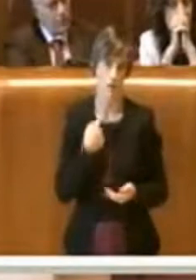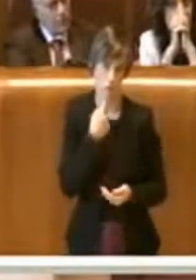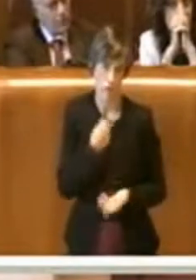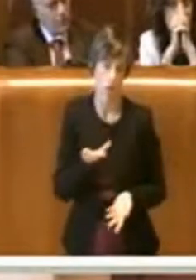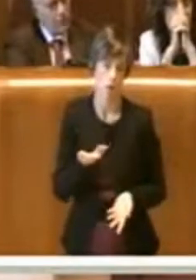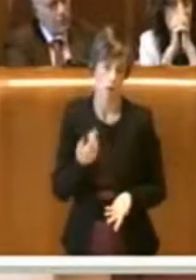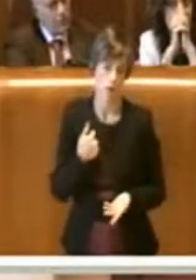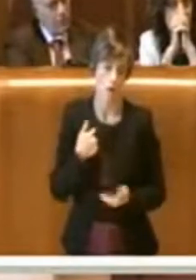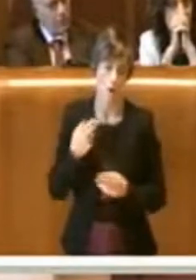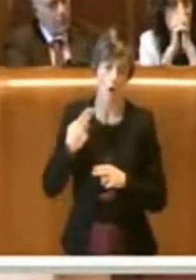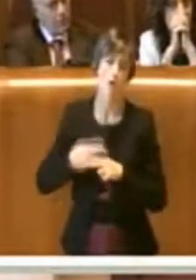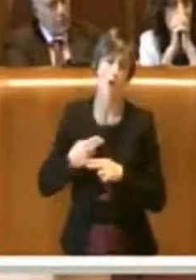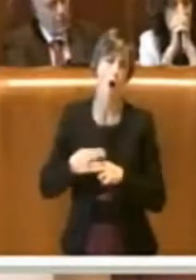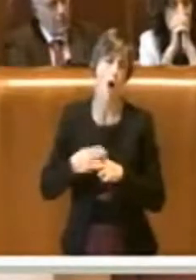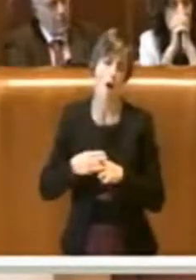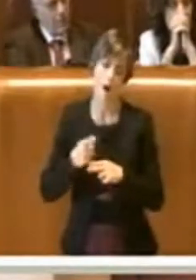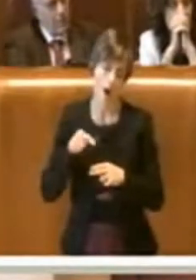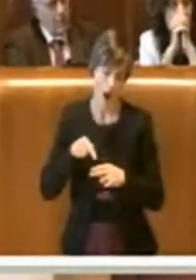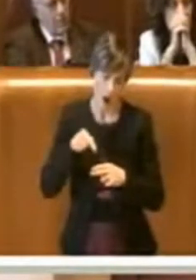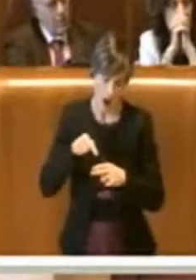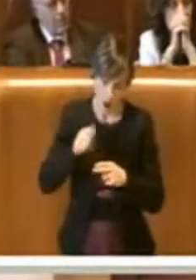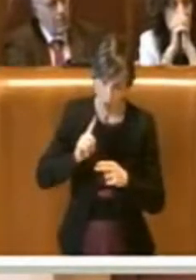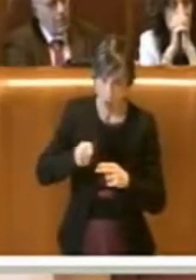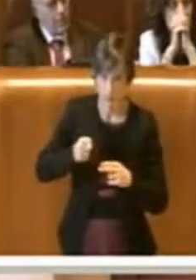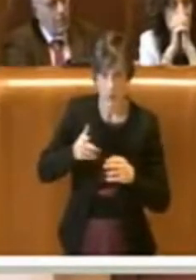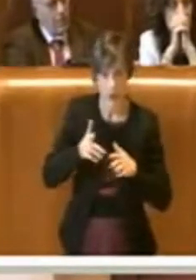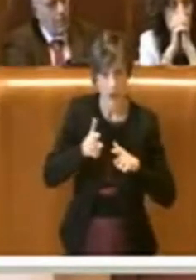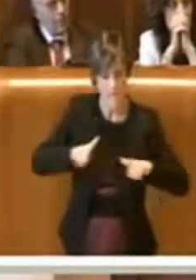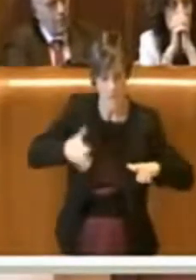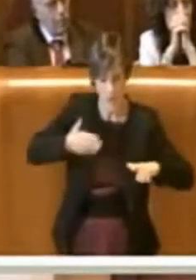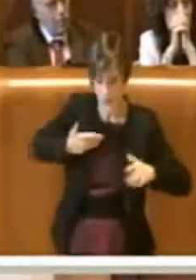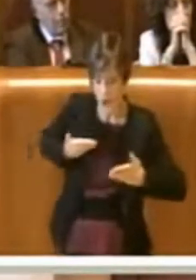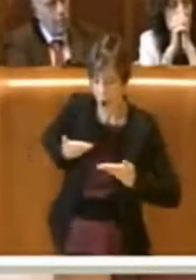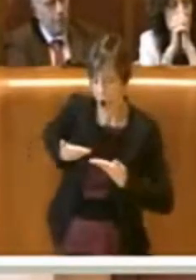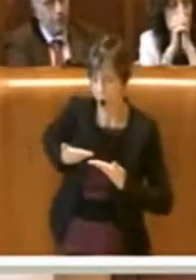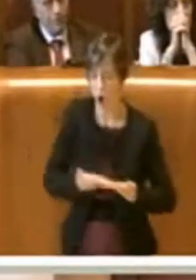Roma deve essere aiutata prima di tutto dai cittadini,